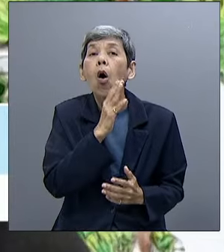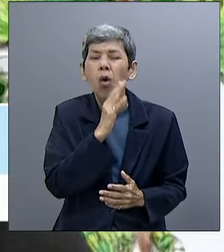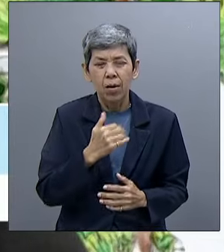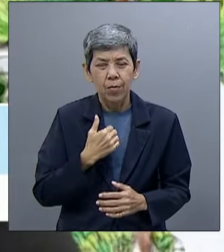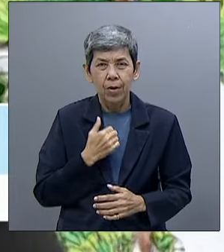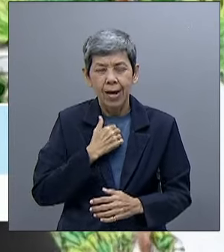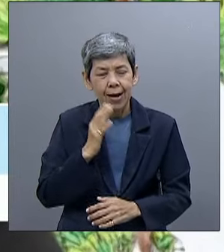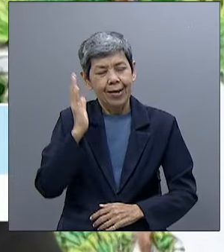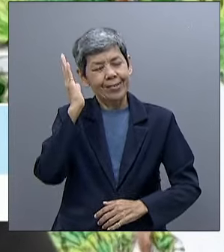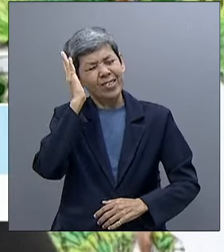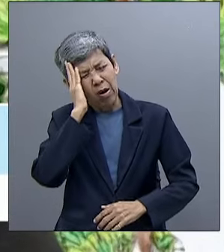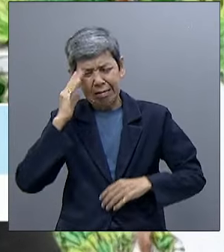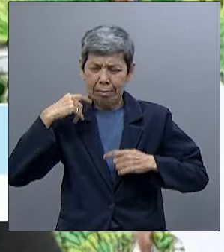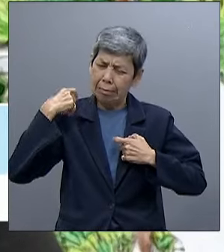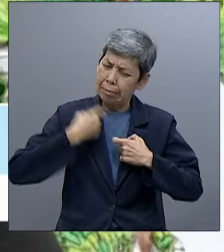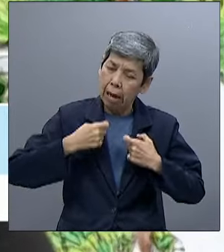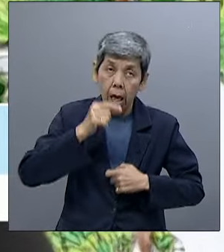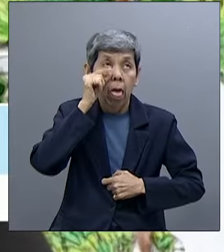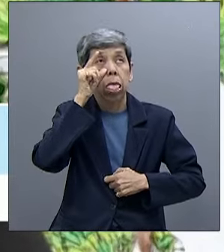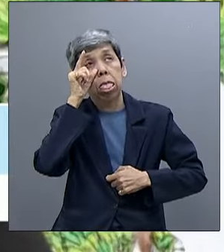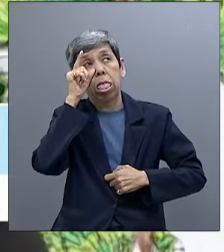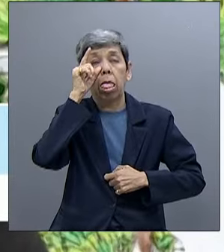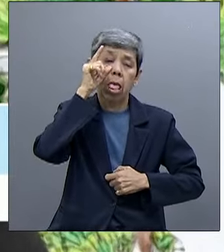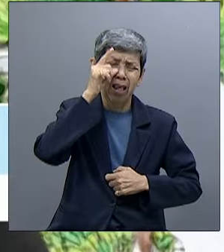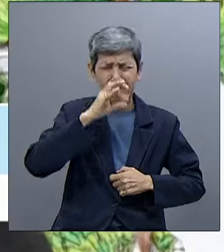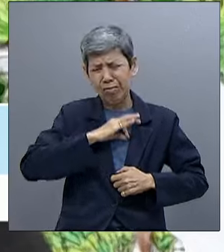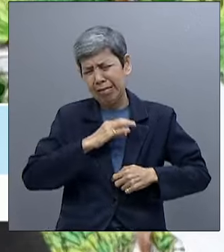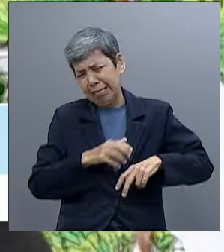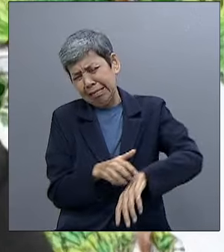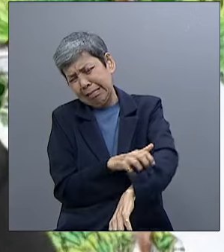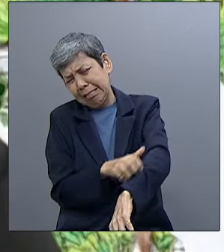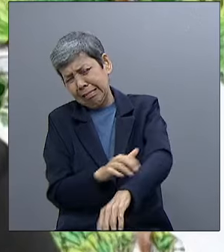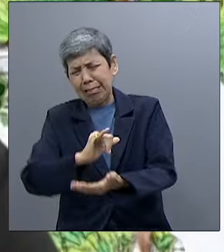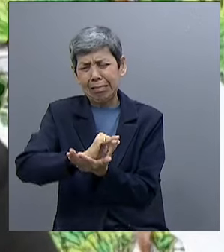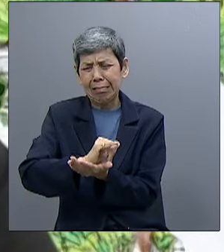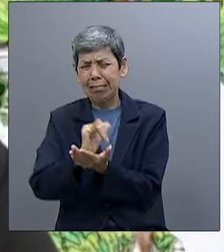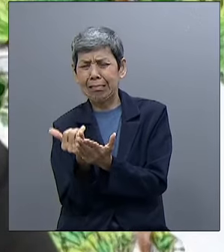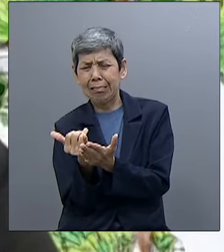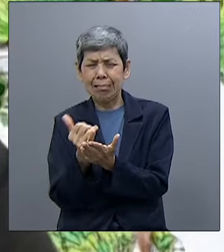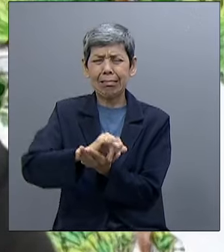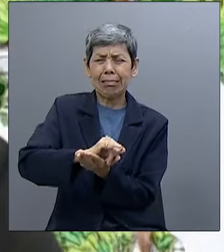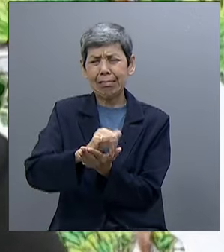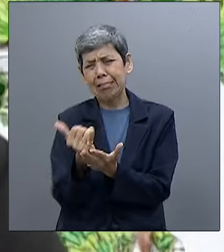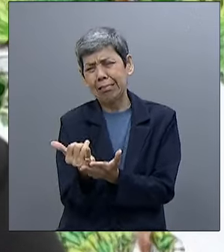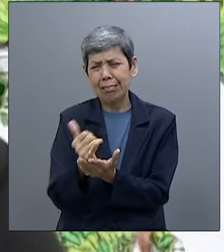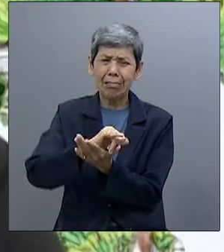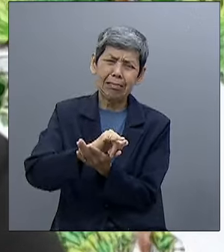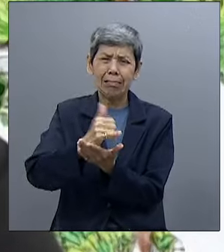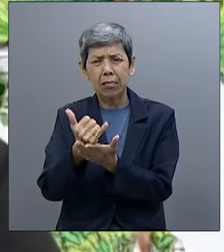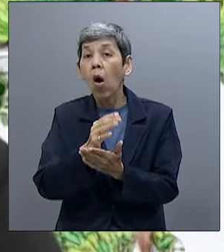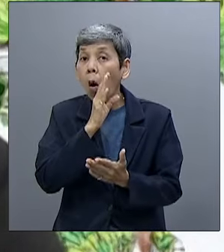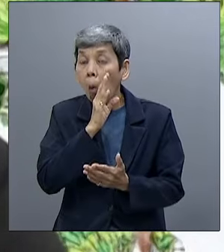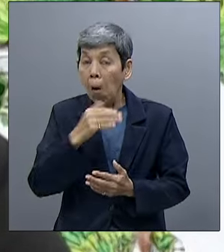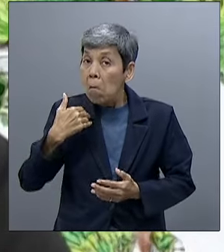เข้าสู่การนอนได้ยากนะคะมีความรู้สึกเหมือนยุกยิกในขาต้องขยับอยู่ตลอดช่วงก่อนเข้านอนนะคะถ้าเกิดว่า